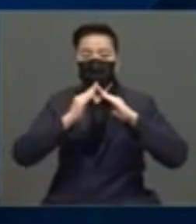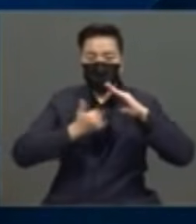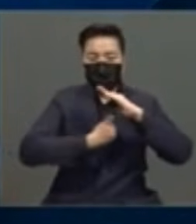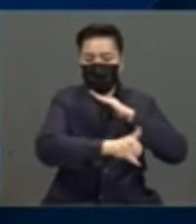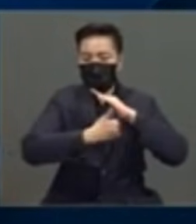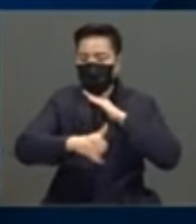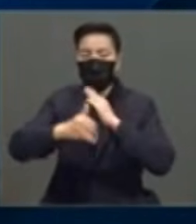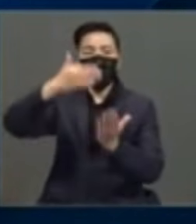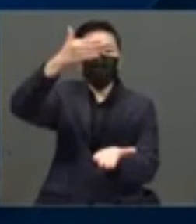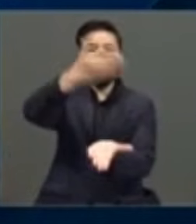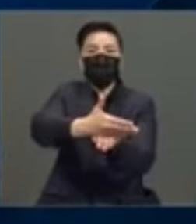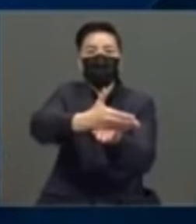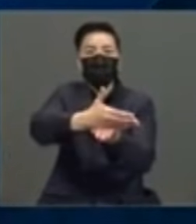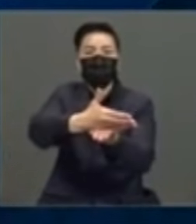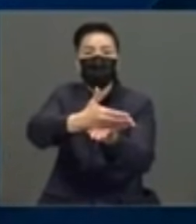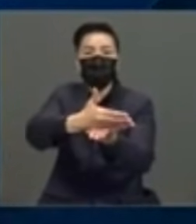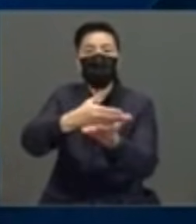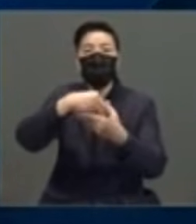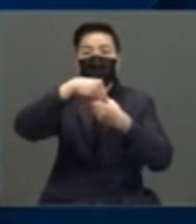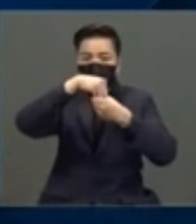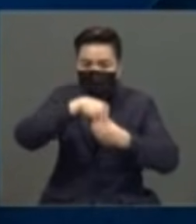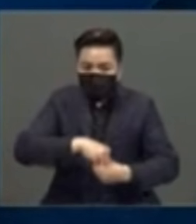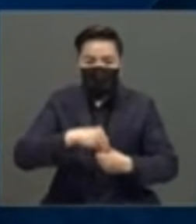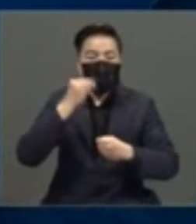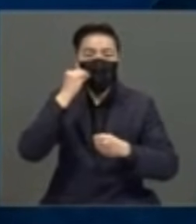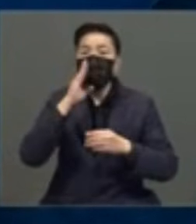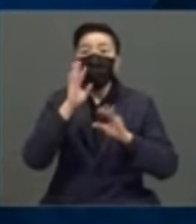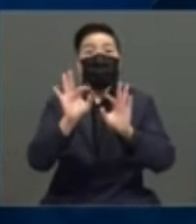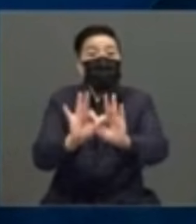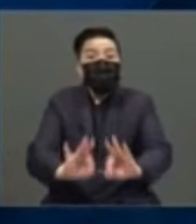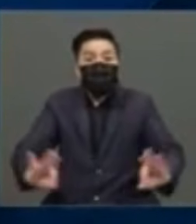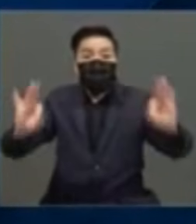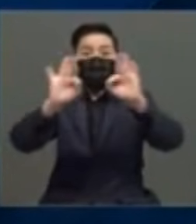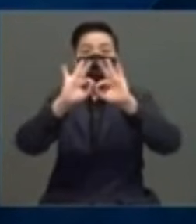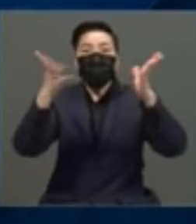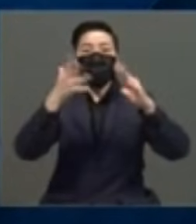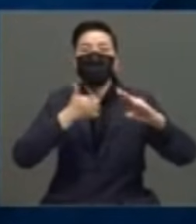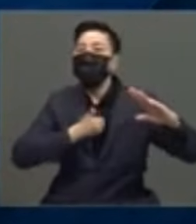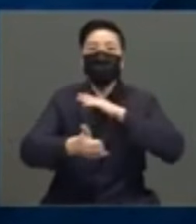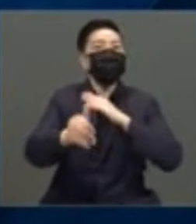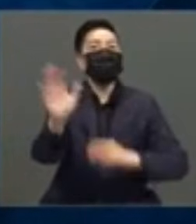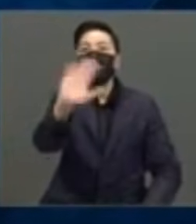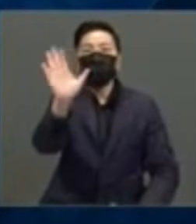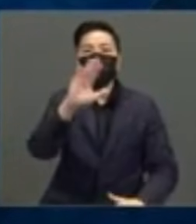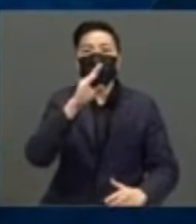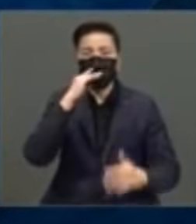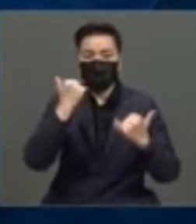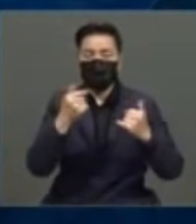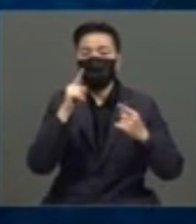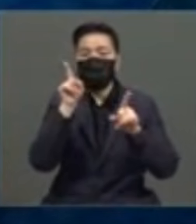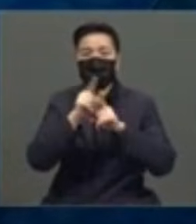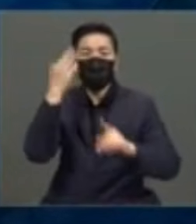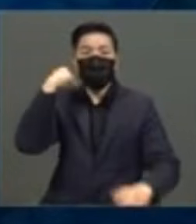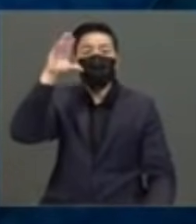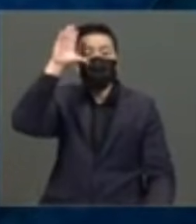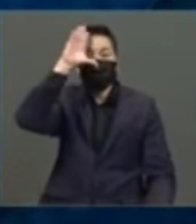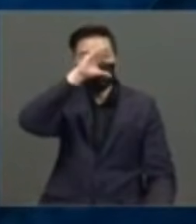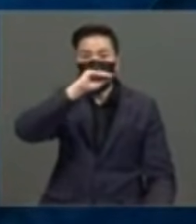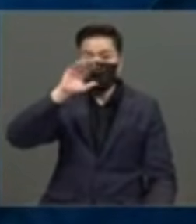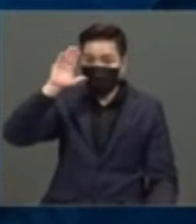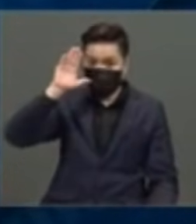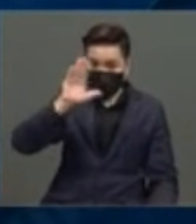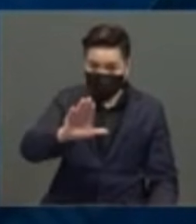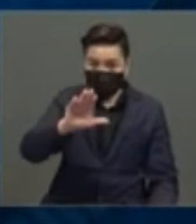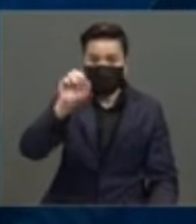คหสถานหรือที่พำนักโดยไม่จำเป็นนอกจากเคอร์ฟิวแล้วนะครับในช่วงเวล